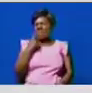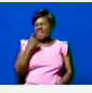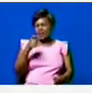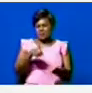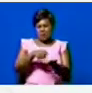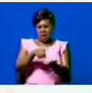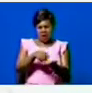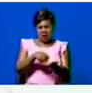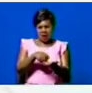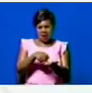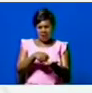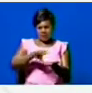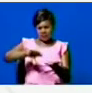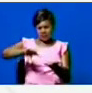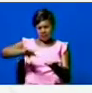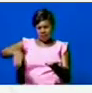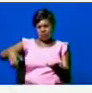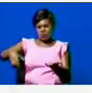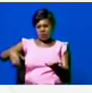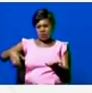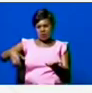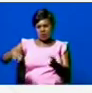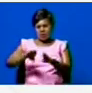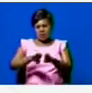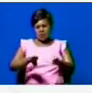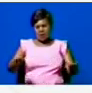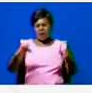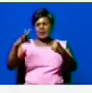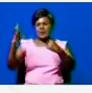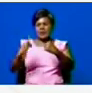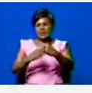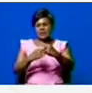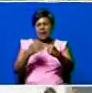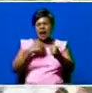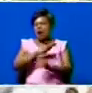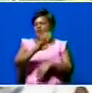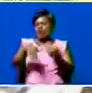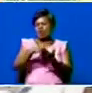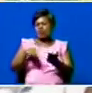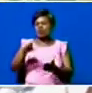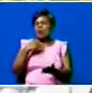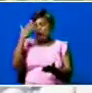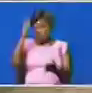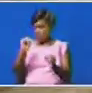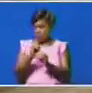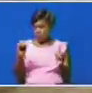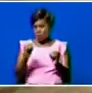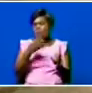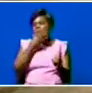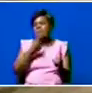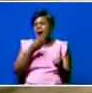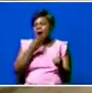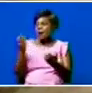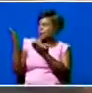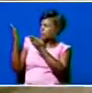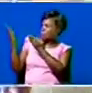Nice Digital City. Ni mji ulio kwenye kari nane pekee ukiwa na chochote unachohitaji. Usilofahamu ni kuwa mzee huyu Charles